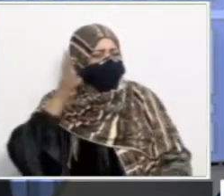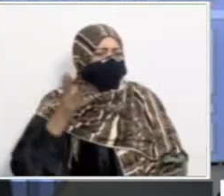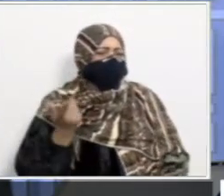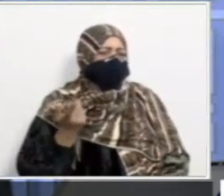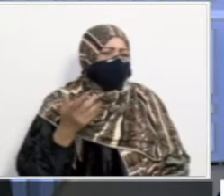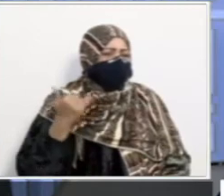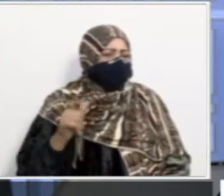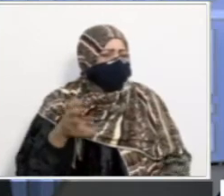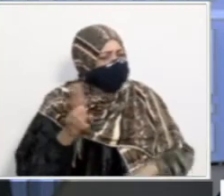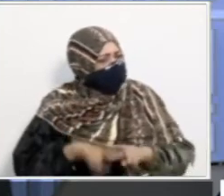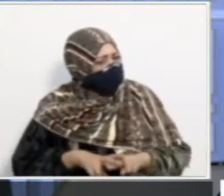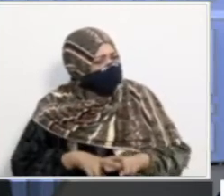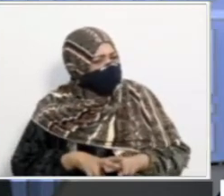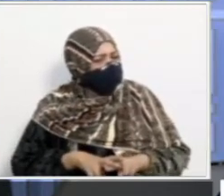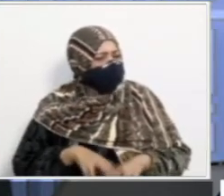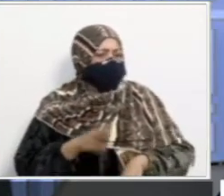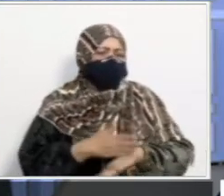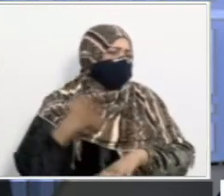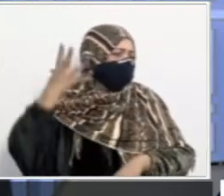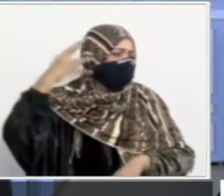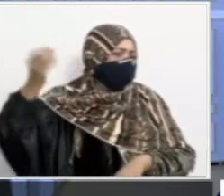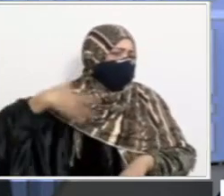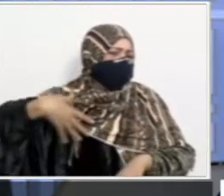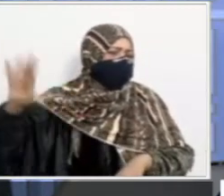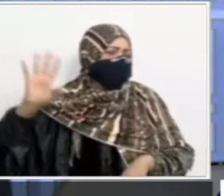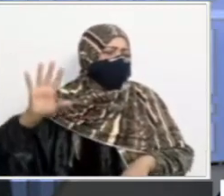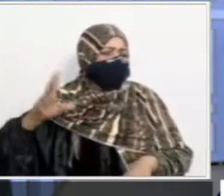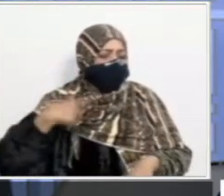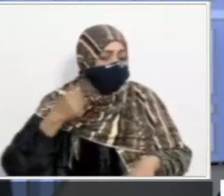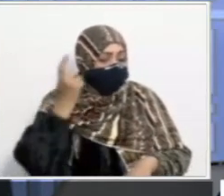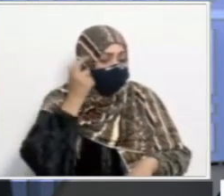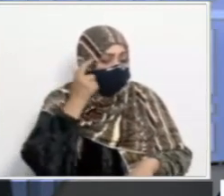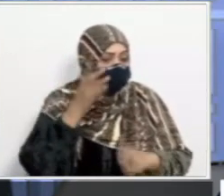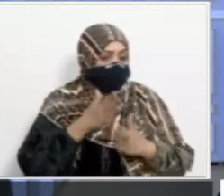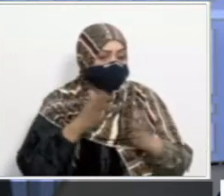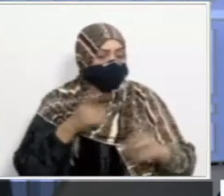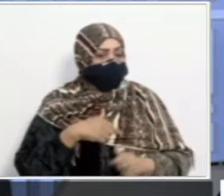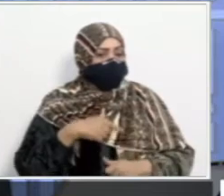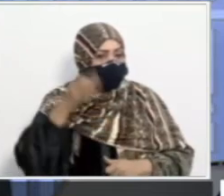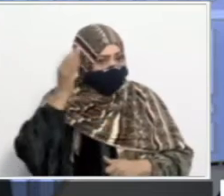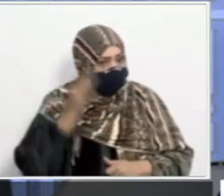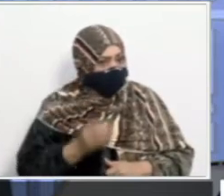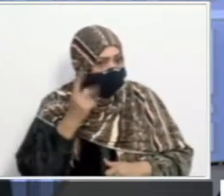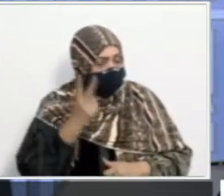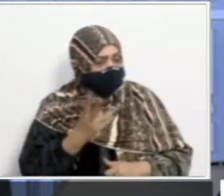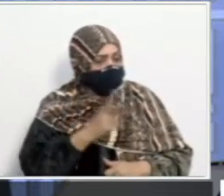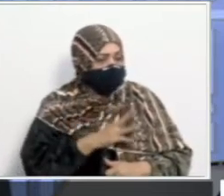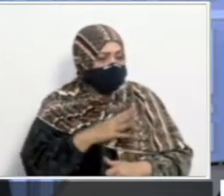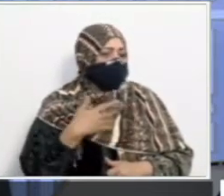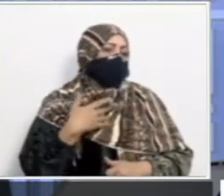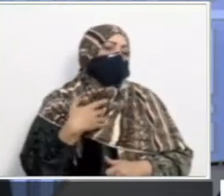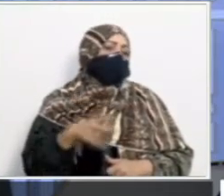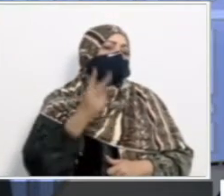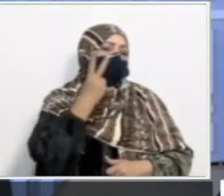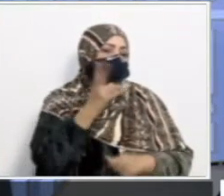الشك وابني على الأكثر. كان قلت زعما سجدت واحد ولا اثنين، اعتبر نفسك سجدت اثنين ولا تلتفت إليه، ما